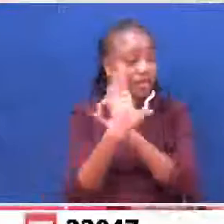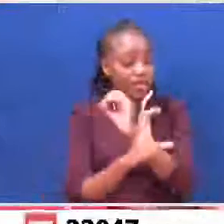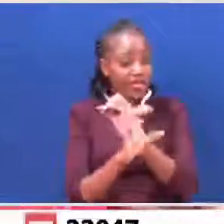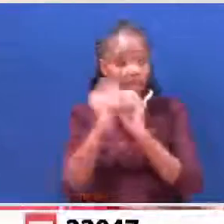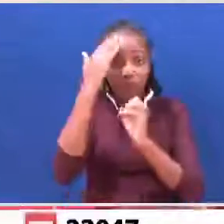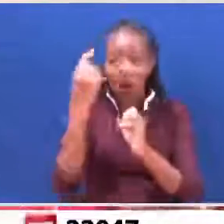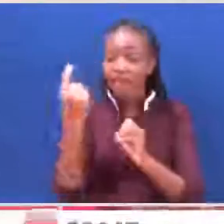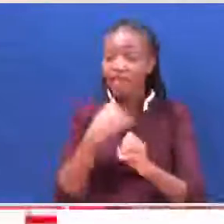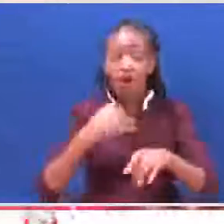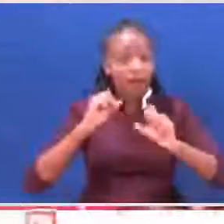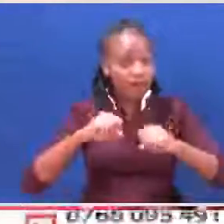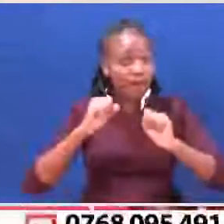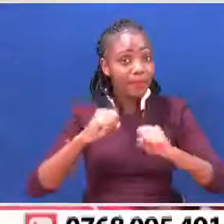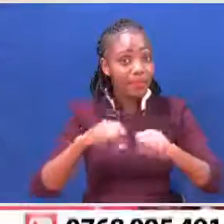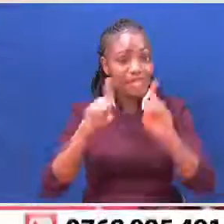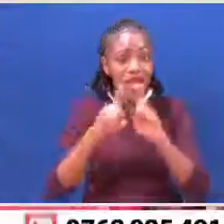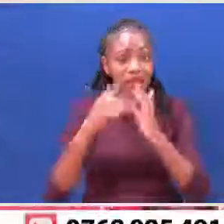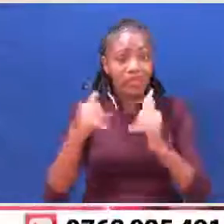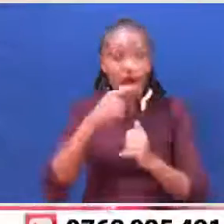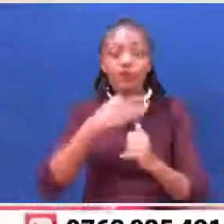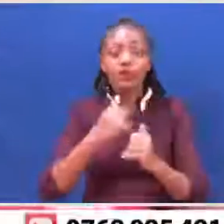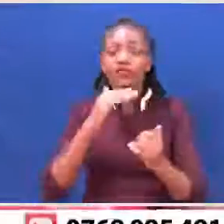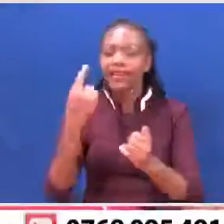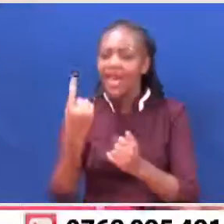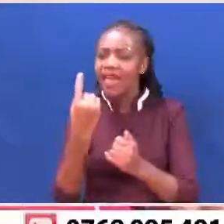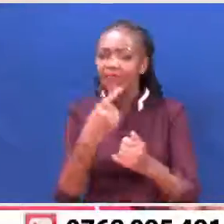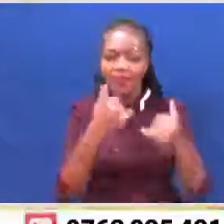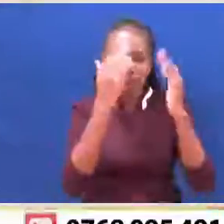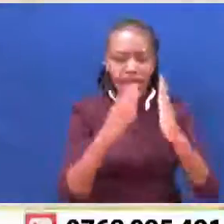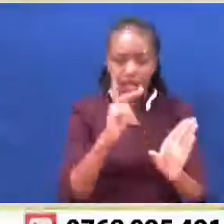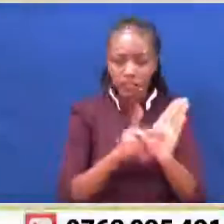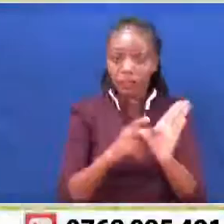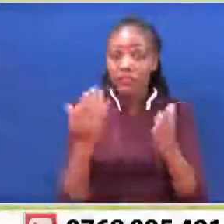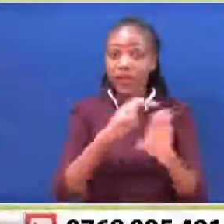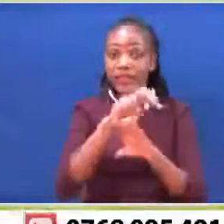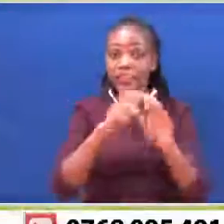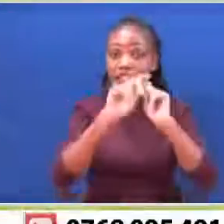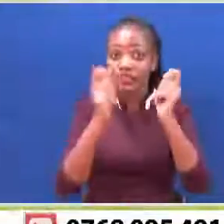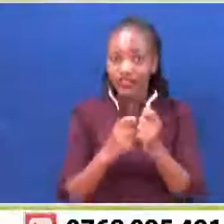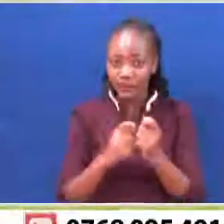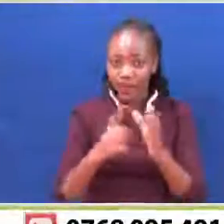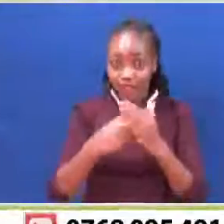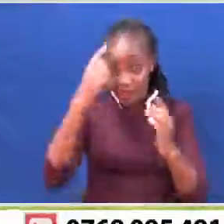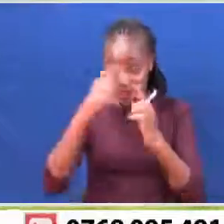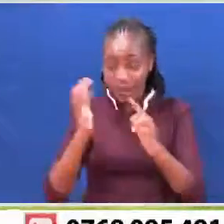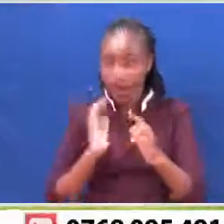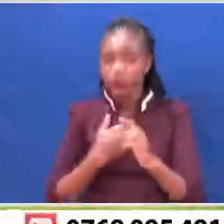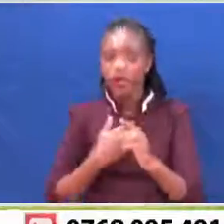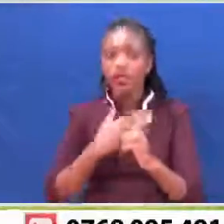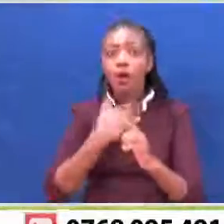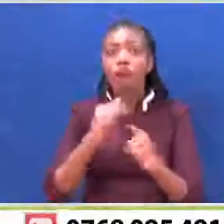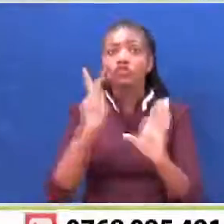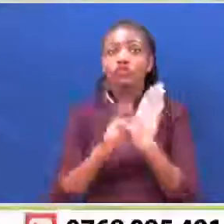kila mtu ako na uwezo. Na wakati huu tunapea kila mchezaji nafasi katika national team yetu. Azimio yetu ni kufika katika ile World Cup